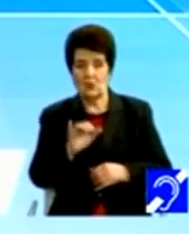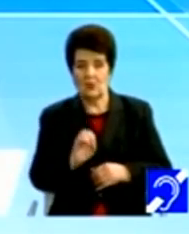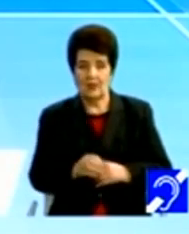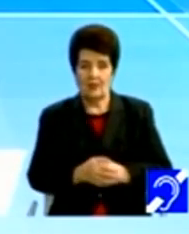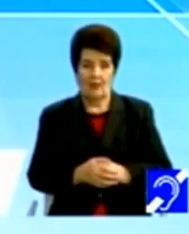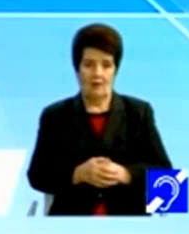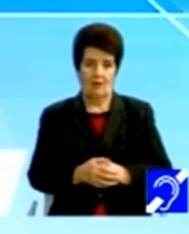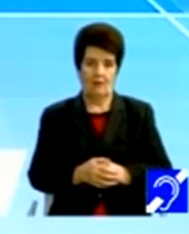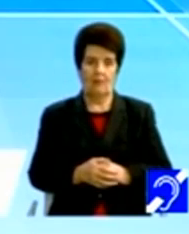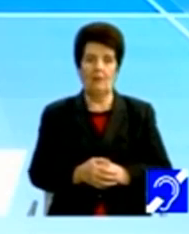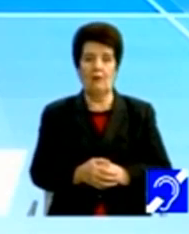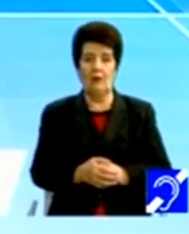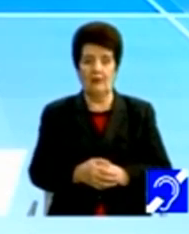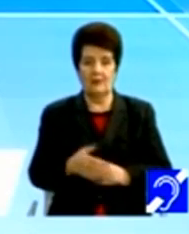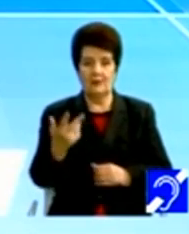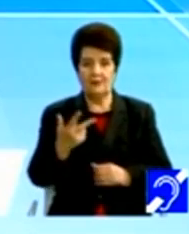Europene și 3